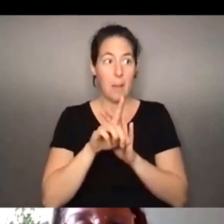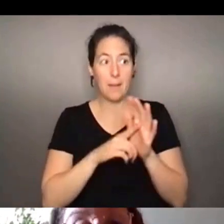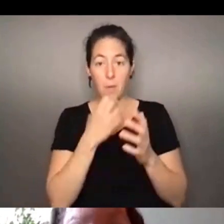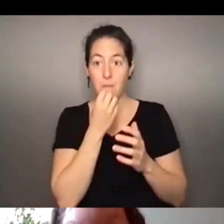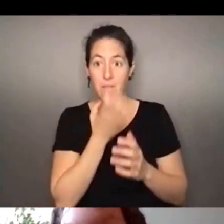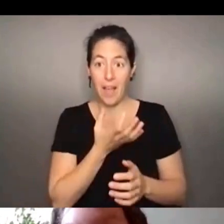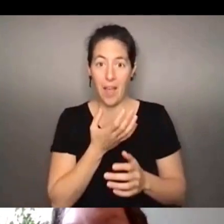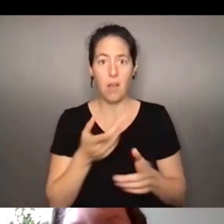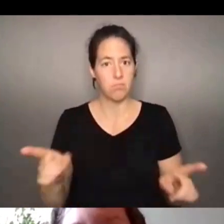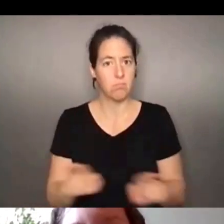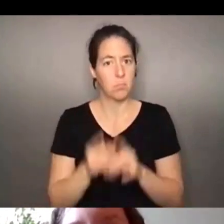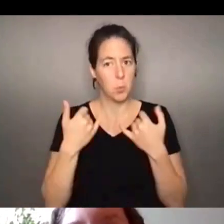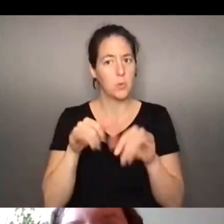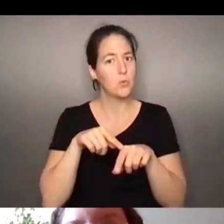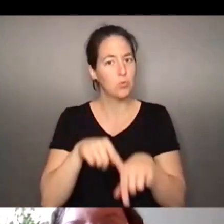on peut jardiner aussi.